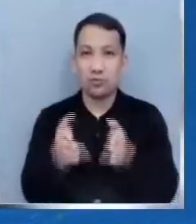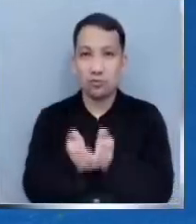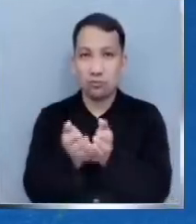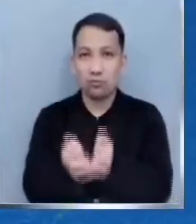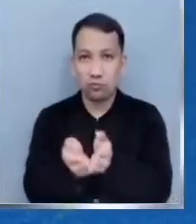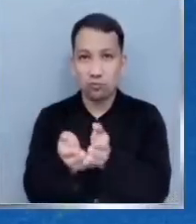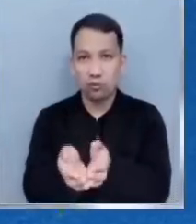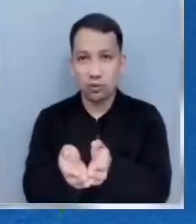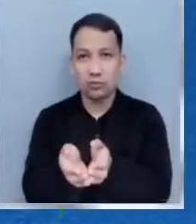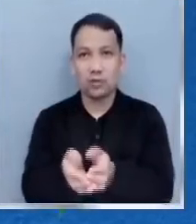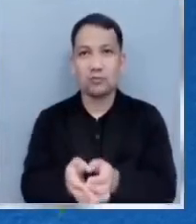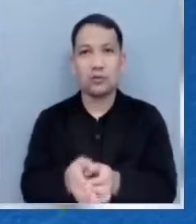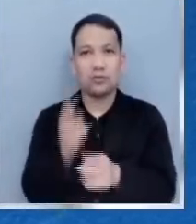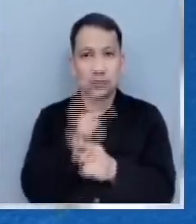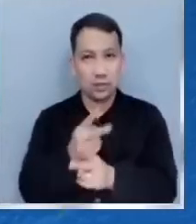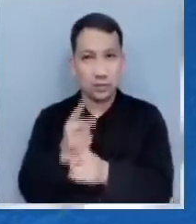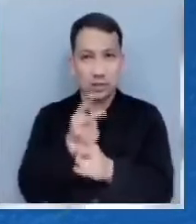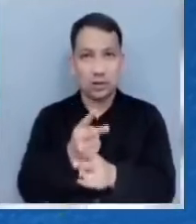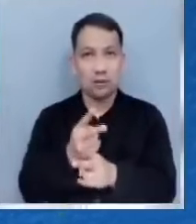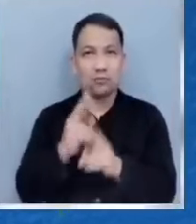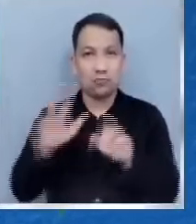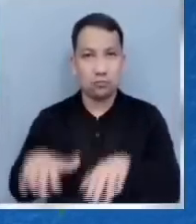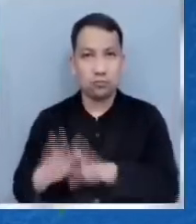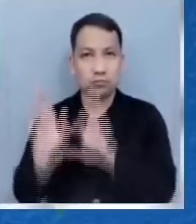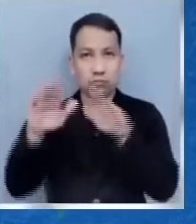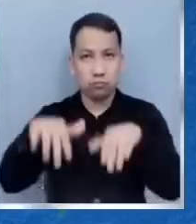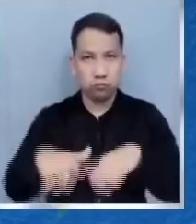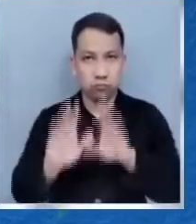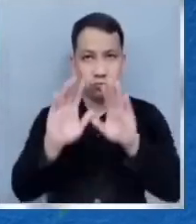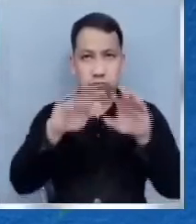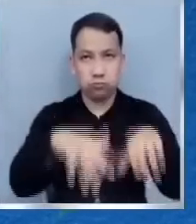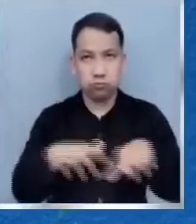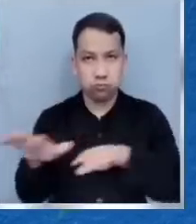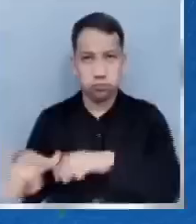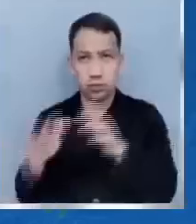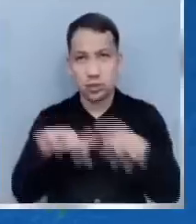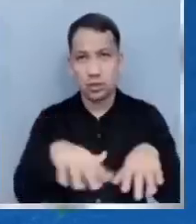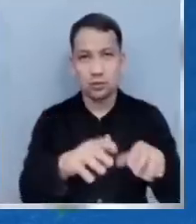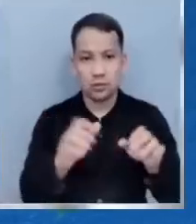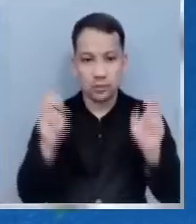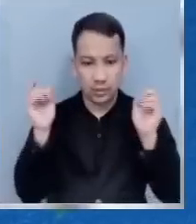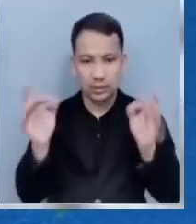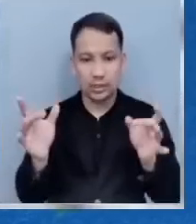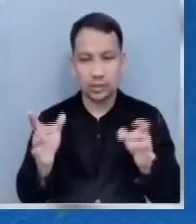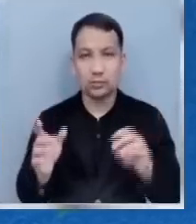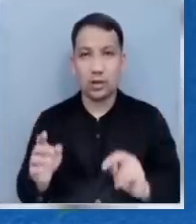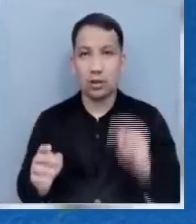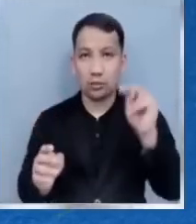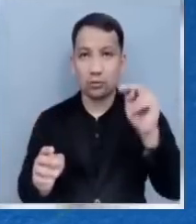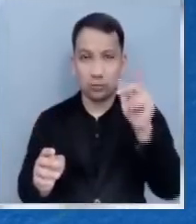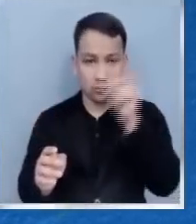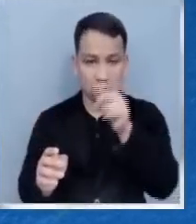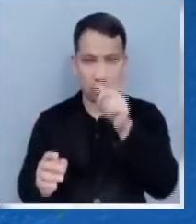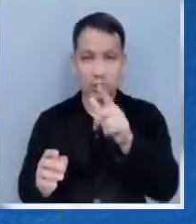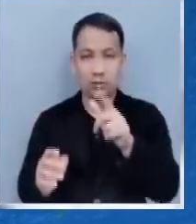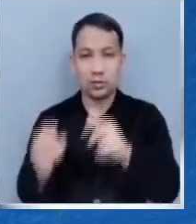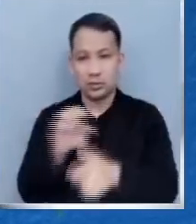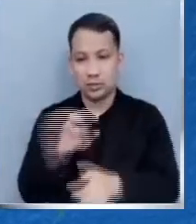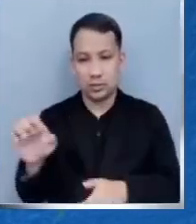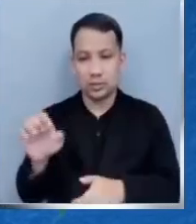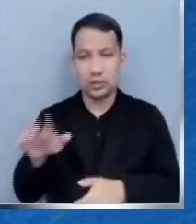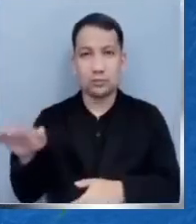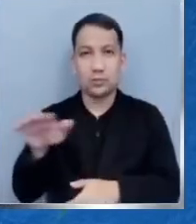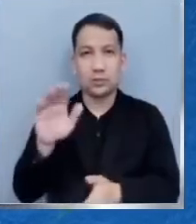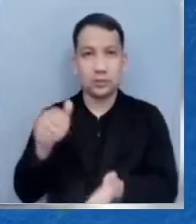pandagat. Magiging maalon at mapanganib pumalaot sa mga baybayin ng Northern Luzon, Eastern Seaboard ng